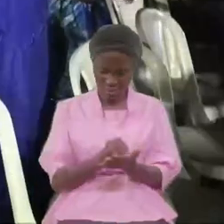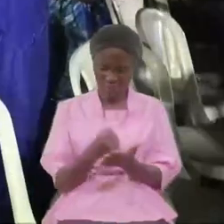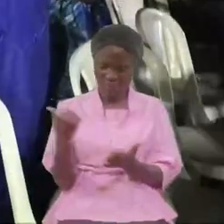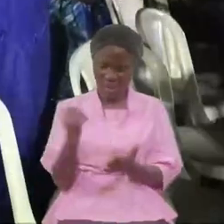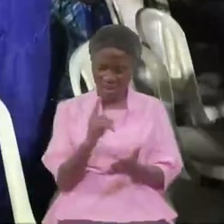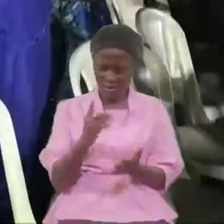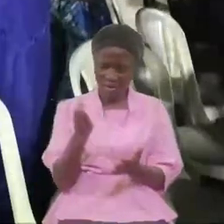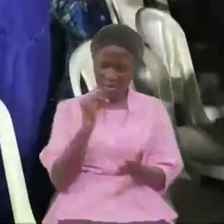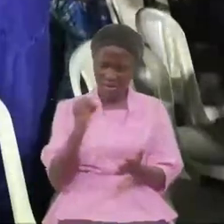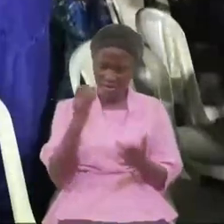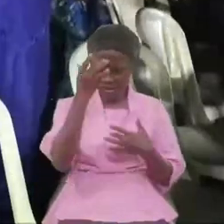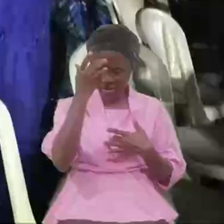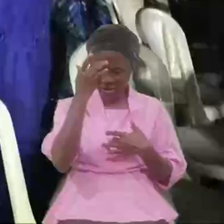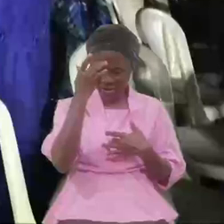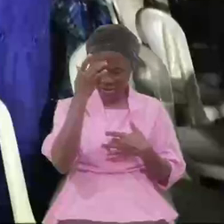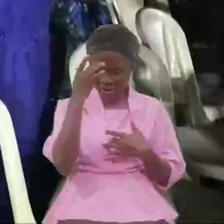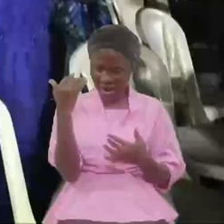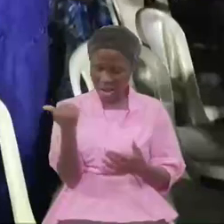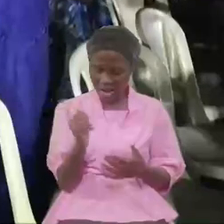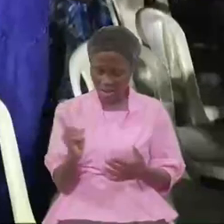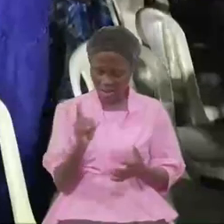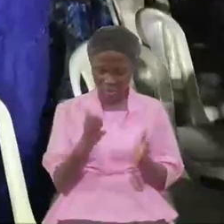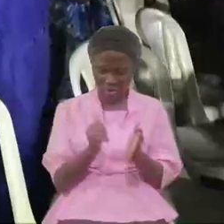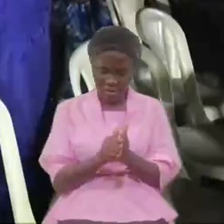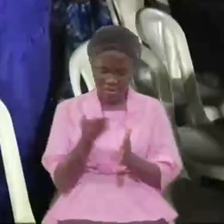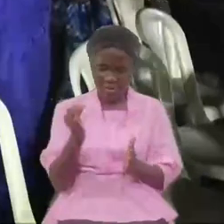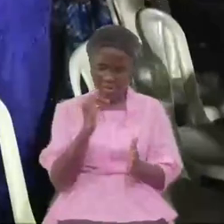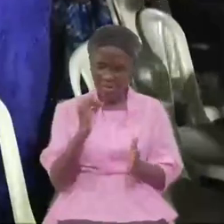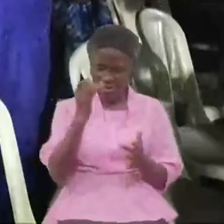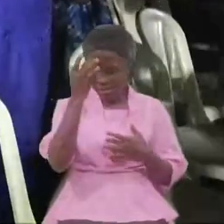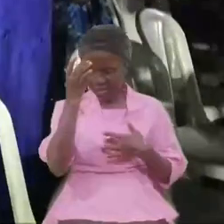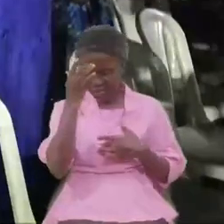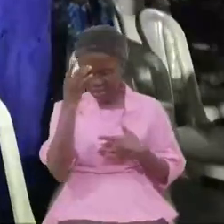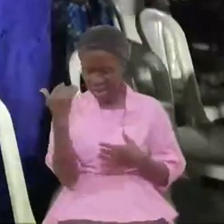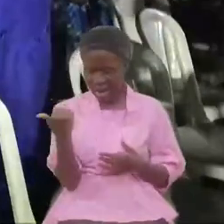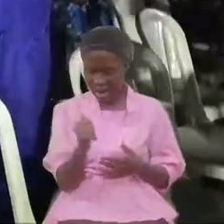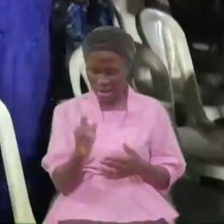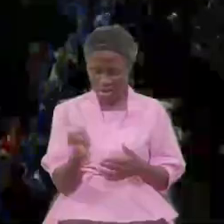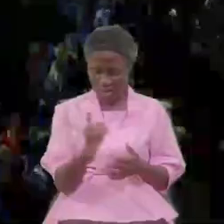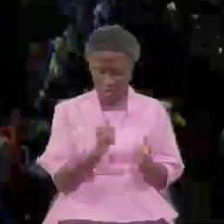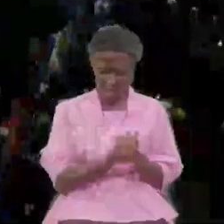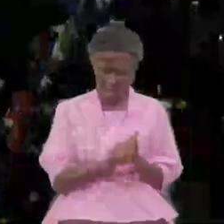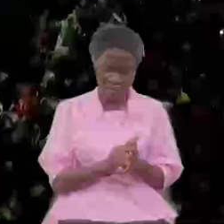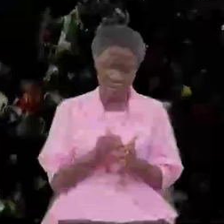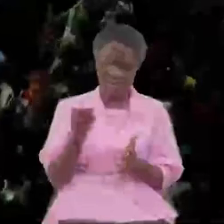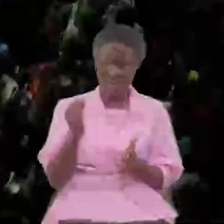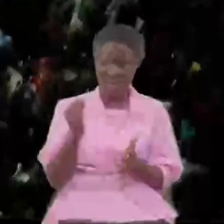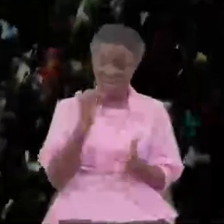Où que la maladie se trouve, où que l'infirmité se trouve, où que les problèmes se